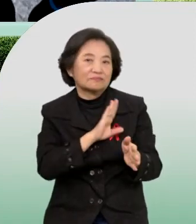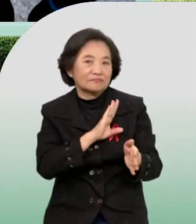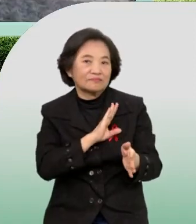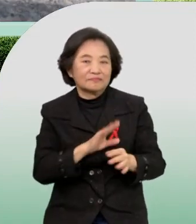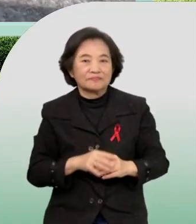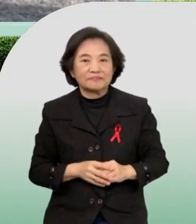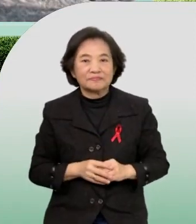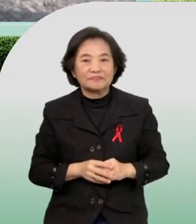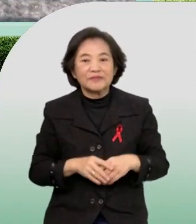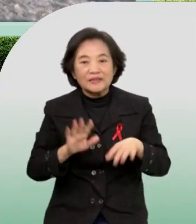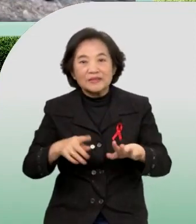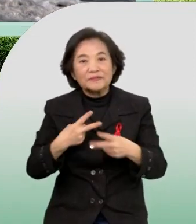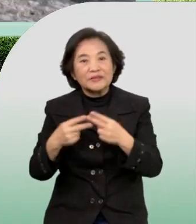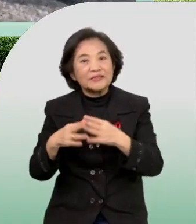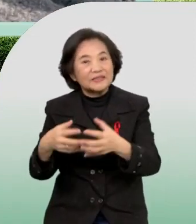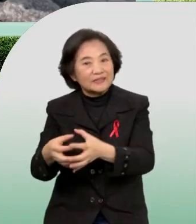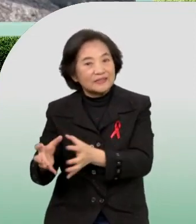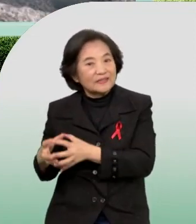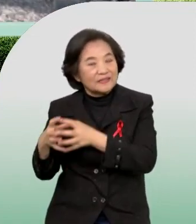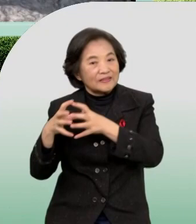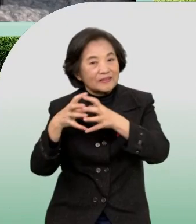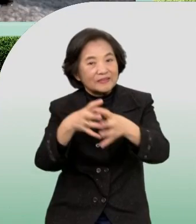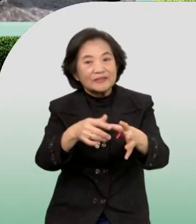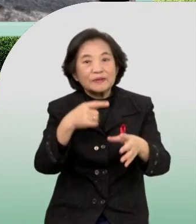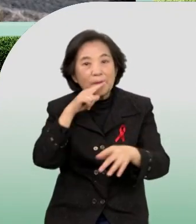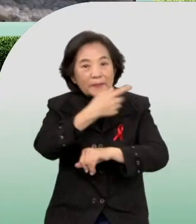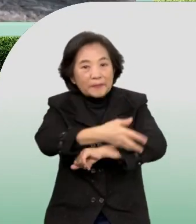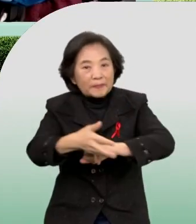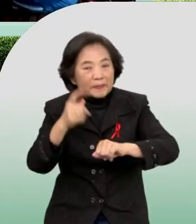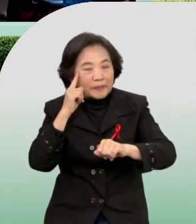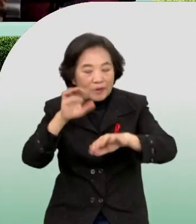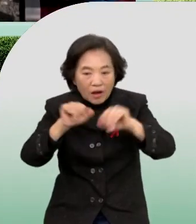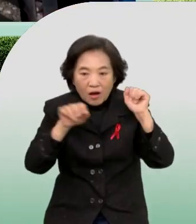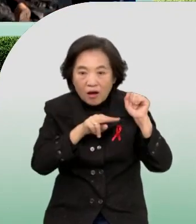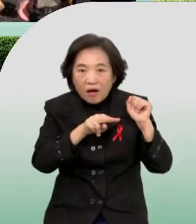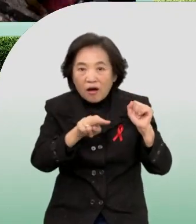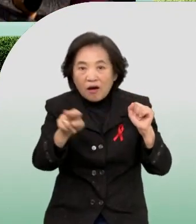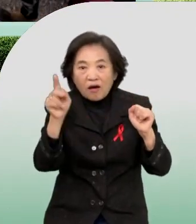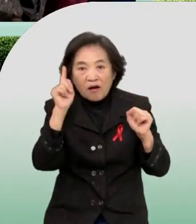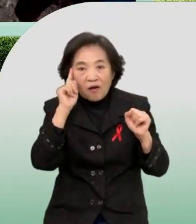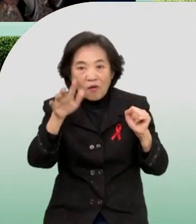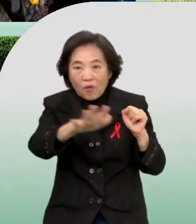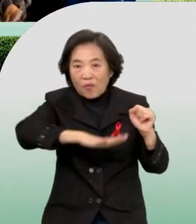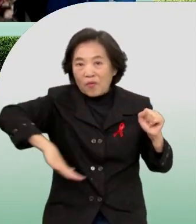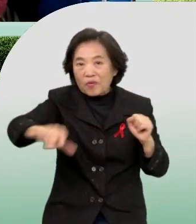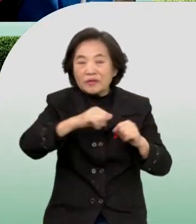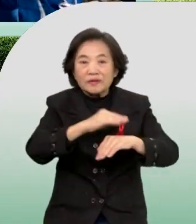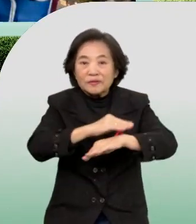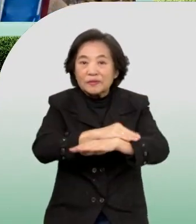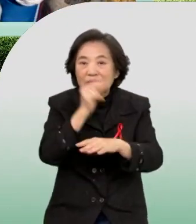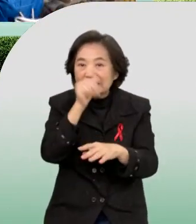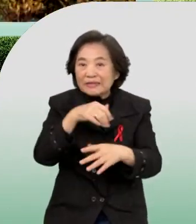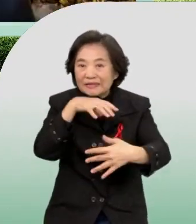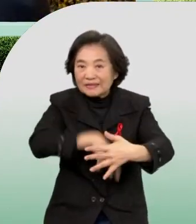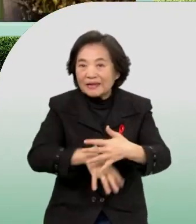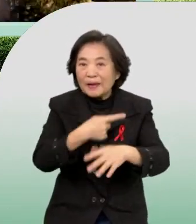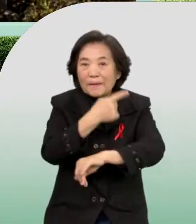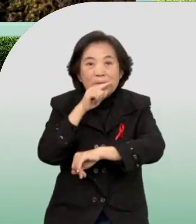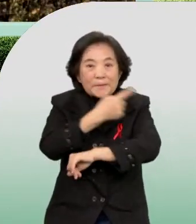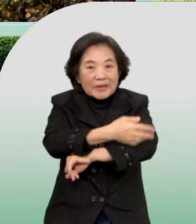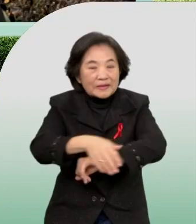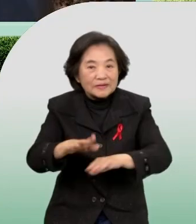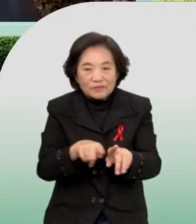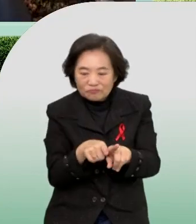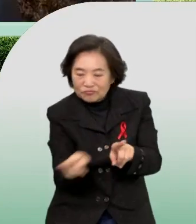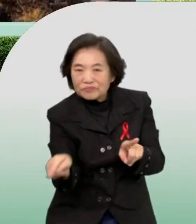初我遊嘅角色。這封團隊一拜就前進到嚟冰島，面積最大嘅Tina 冰原其